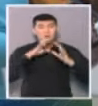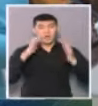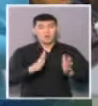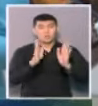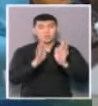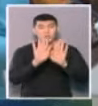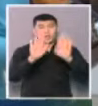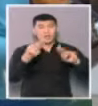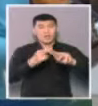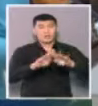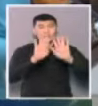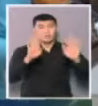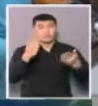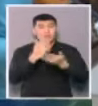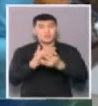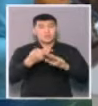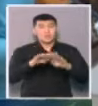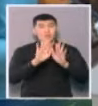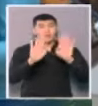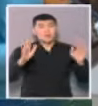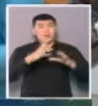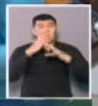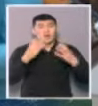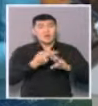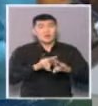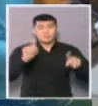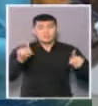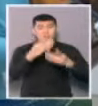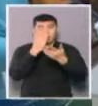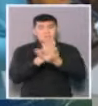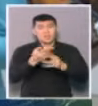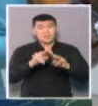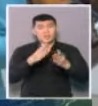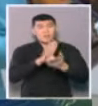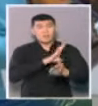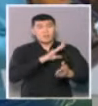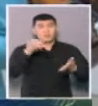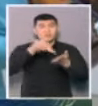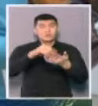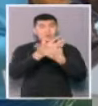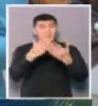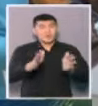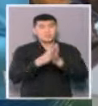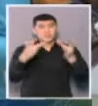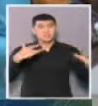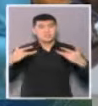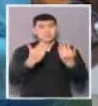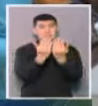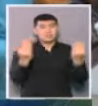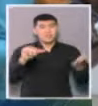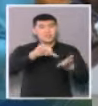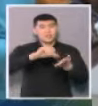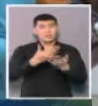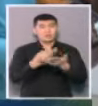только в фондах этого музея. В этом же музее хранится дирижерская палочка, с которой он выступал на больших сценах, документы с